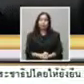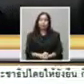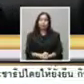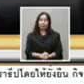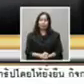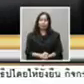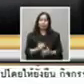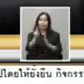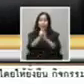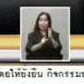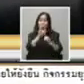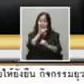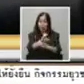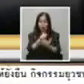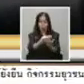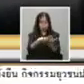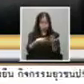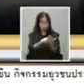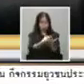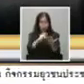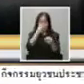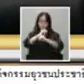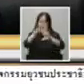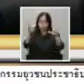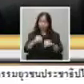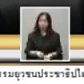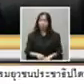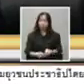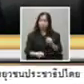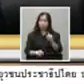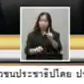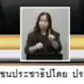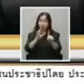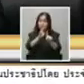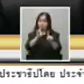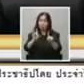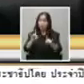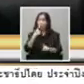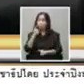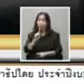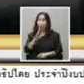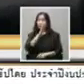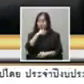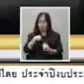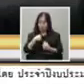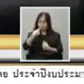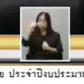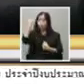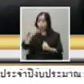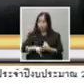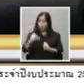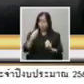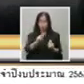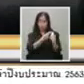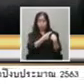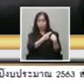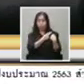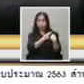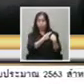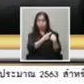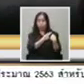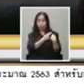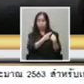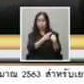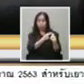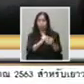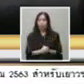ข้อบังคับก็เขียนไว้ชัดเจนในข้อ178เนี่ยถ้าใครพูดผิดเนี่ยต้องรับผิดชอบ